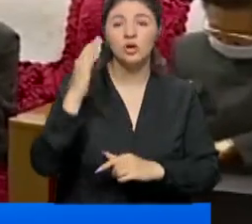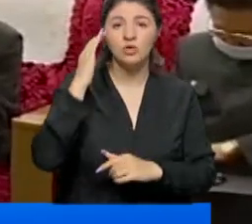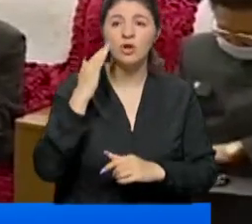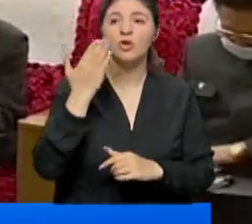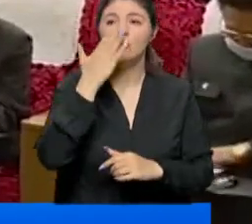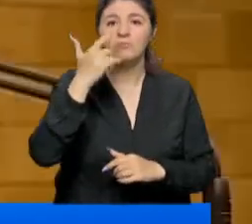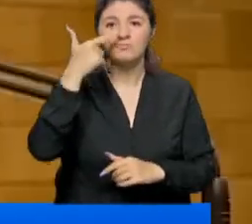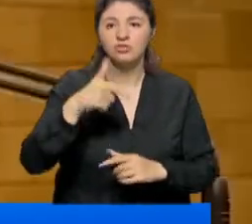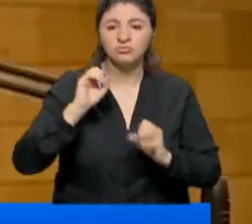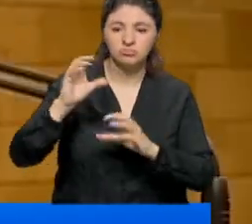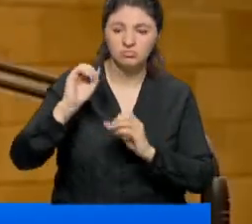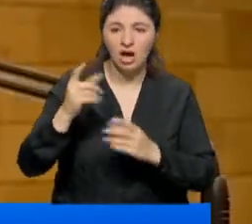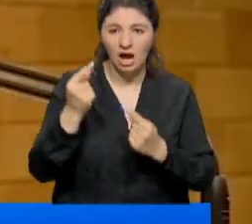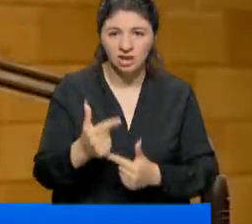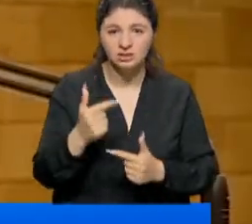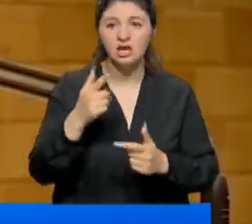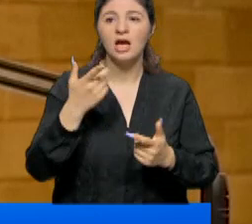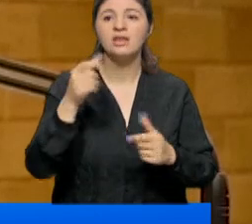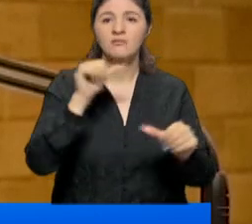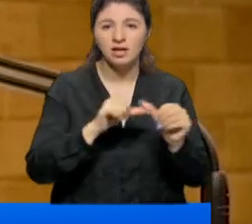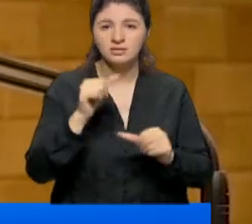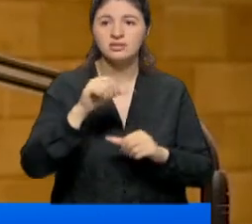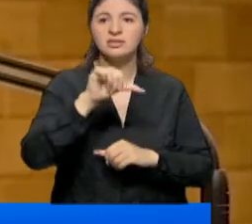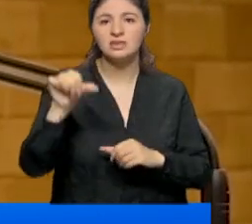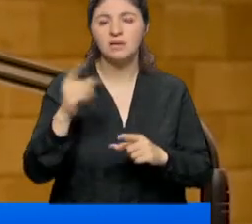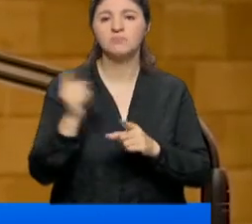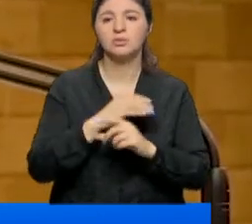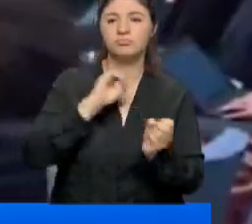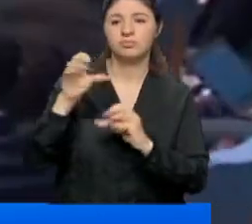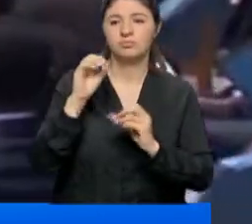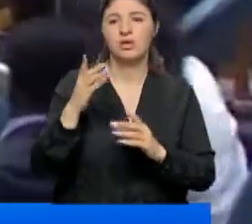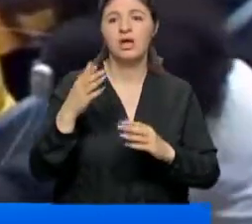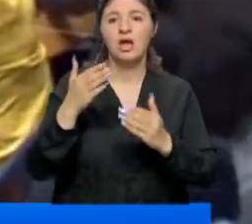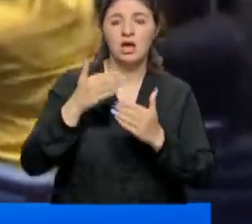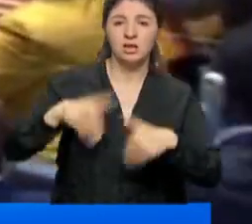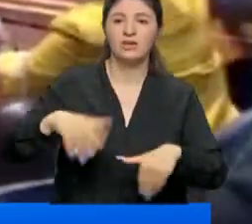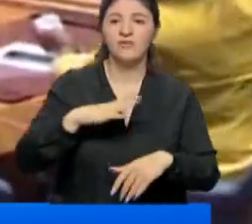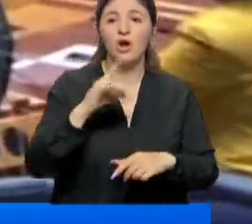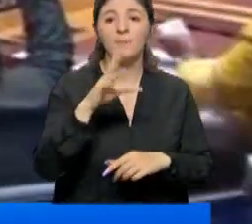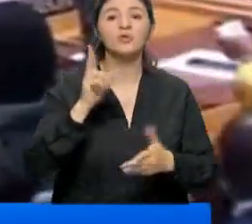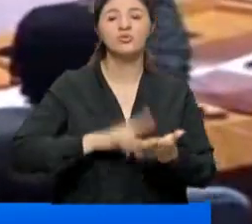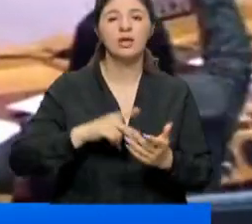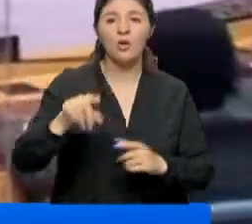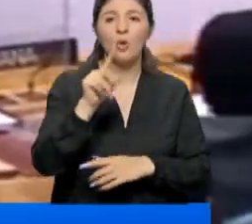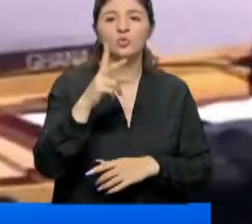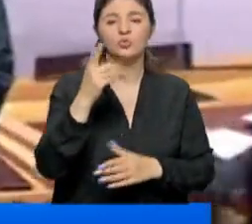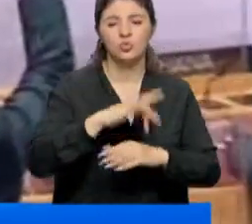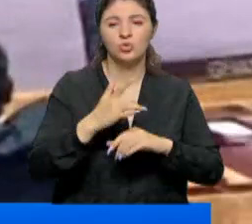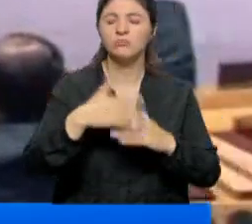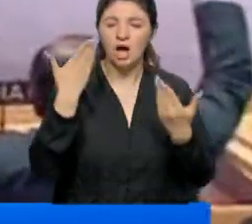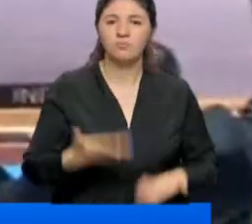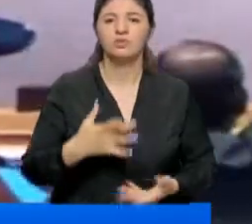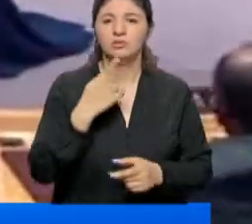Kore ham petrol ihracatını azaltmak mineral yakıt mineral ya ihracatını yasaklamak da var 15 üyeli BM geka'dan 13 ülke